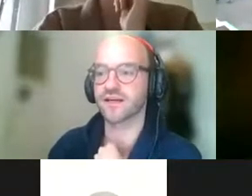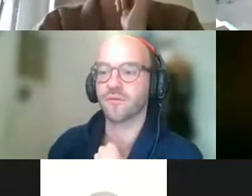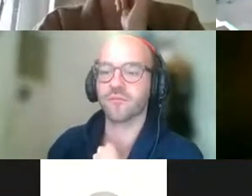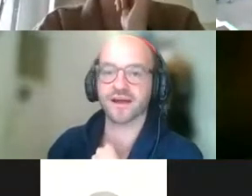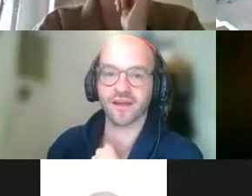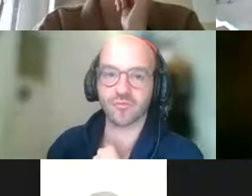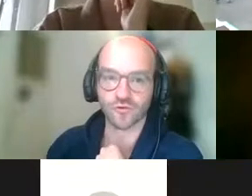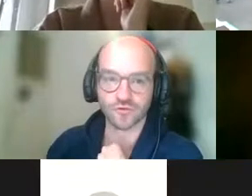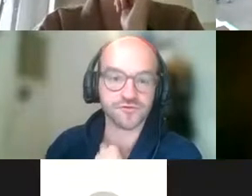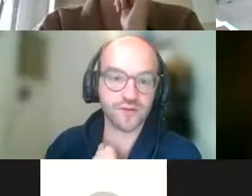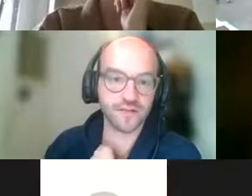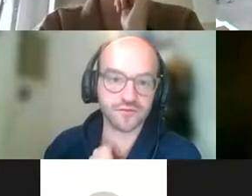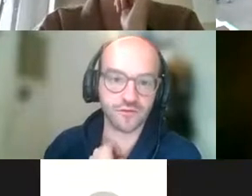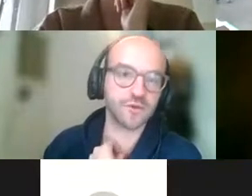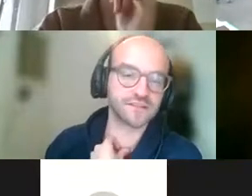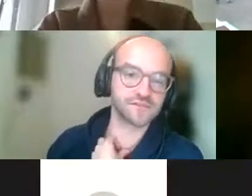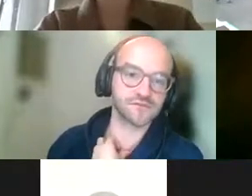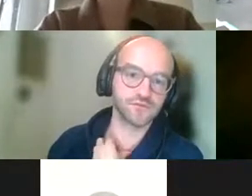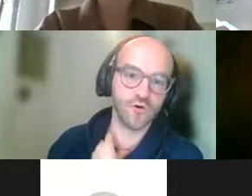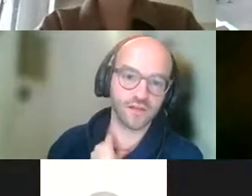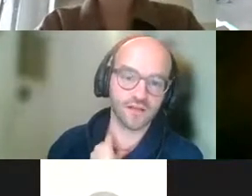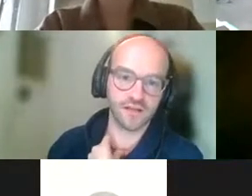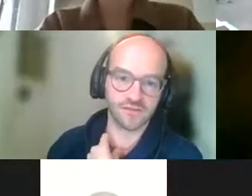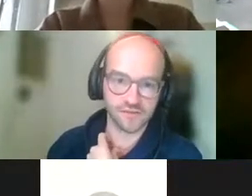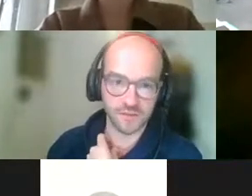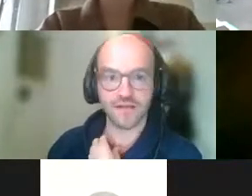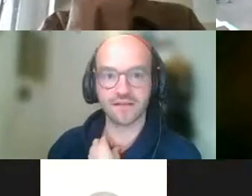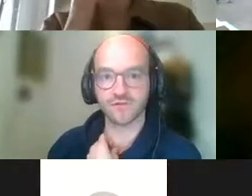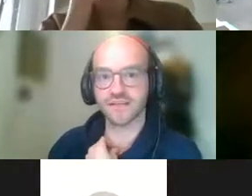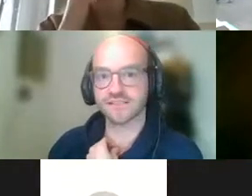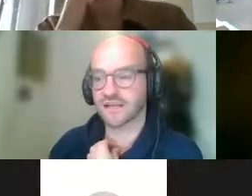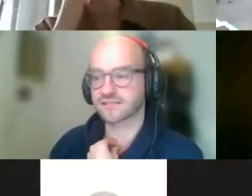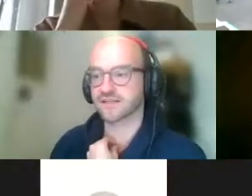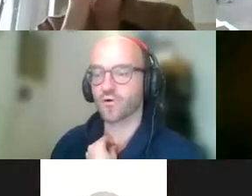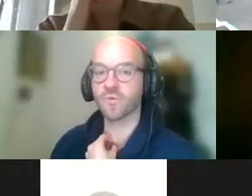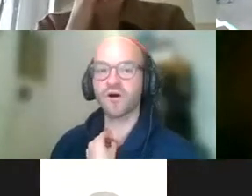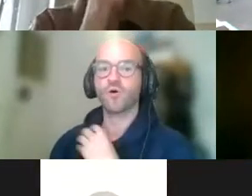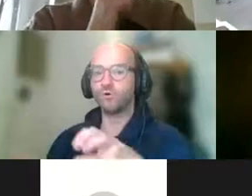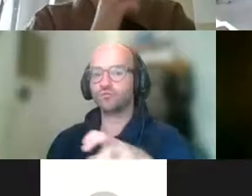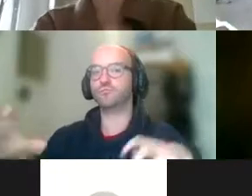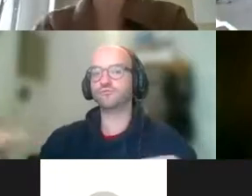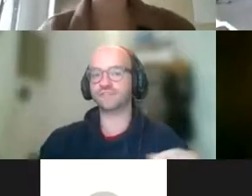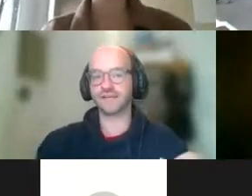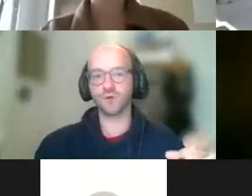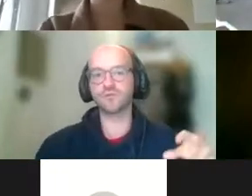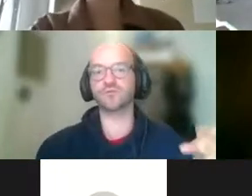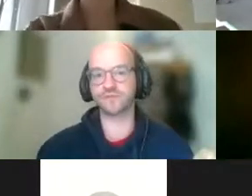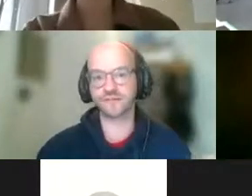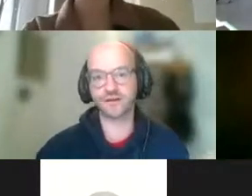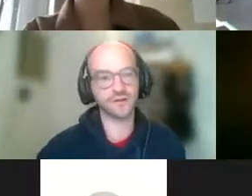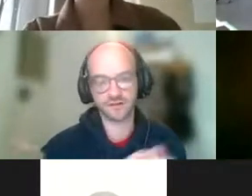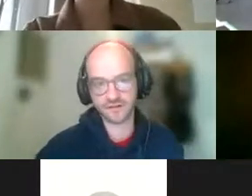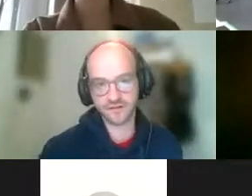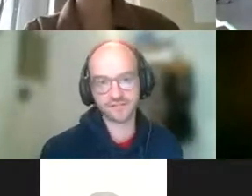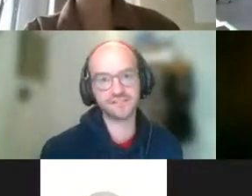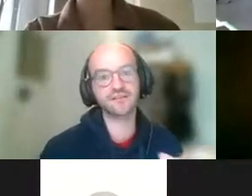gekregen. Maar hebben we ondertussen dus ook al heel veel good practices rond te horen gekregen van speelpleinen die er toch in geslaagd zijn om over bubbels heen wel contact te